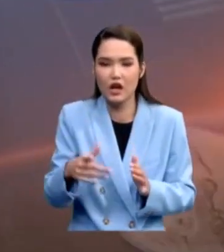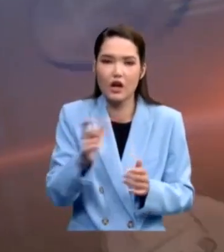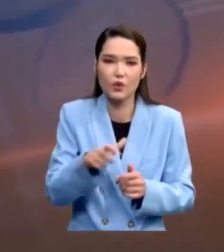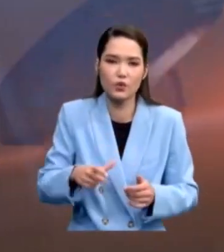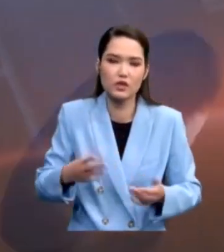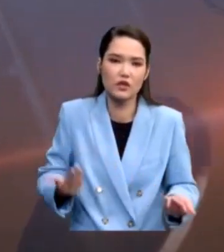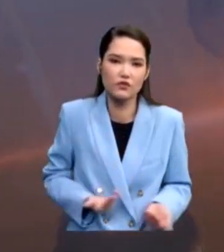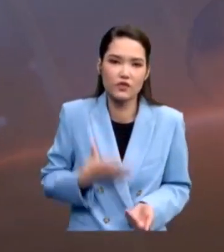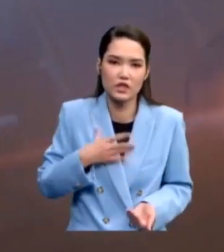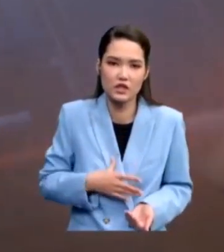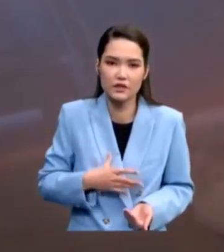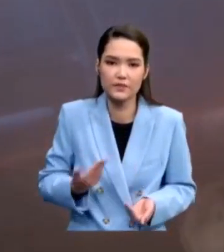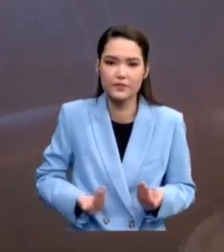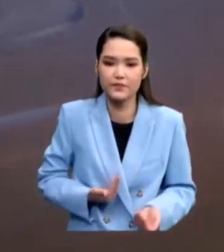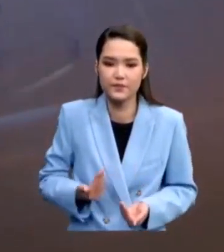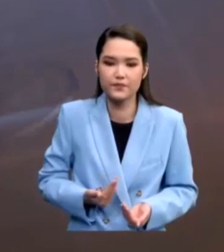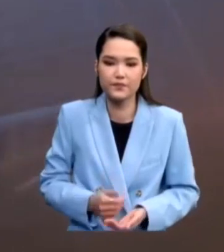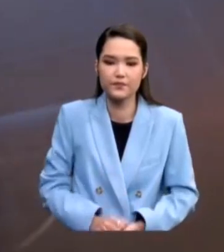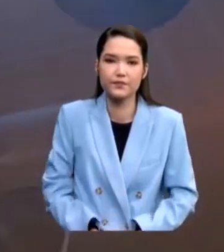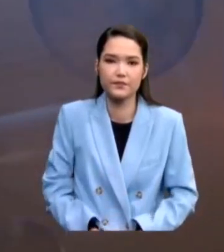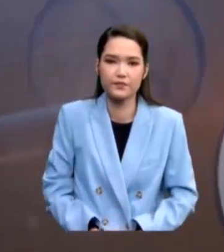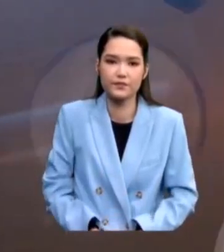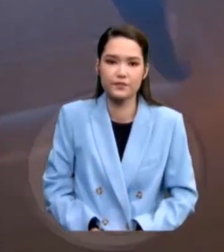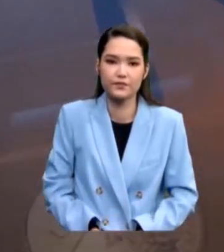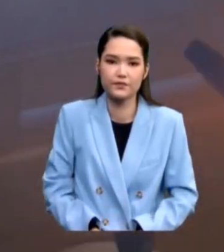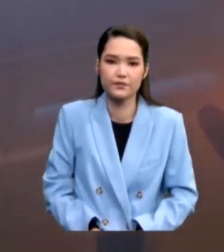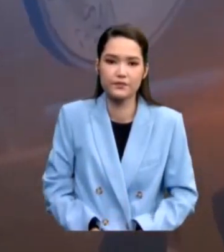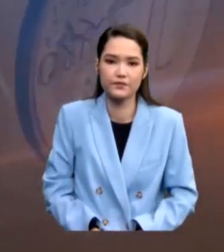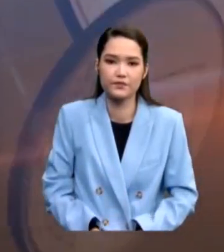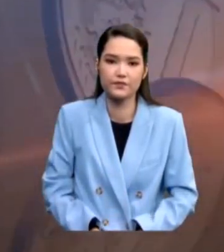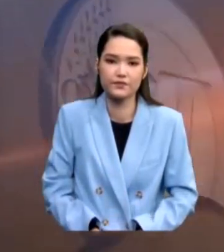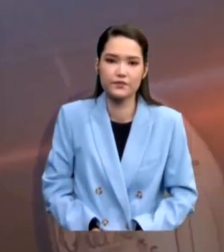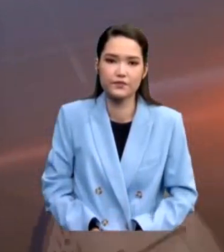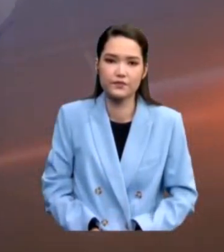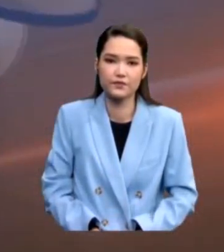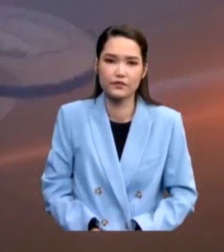просто выживать. Ержан Утепкалиев, Виктор Джигирис, Атамекен Бизнес.